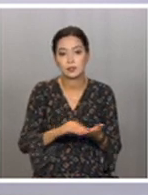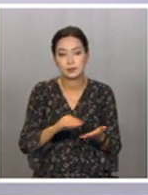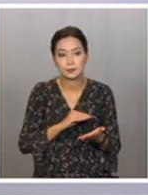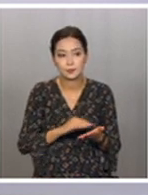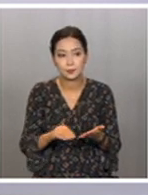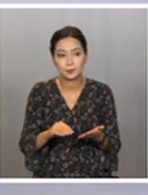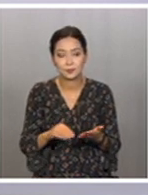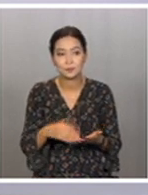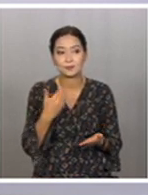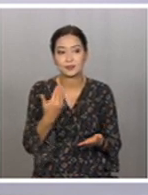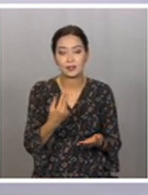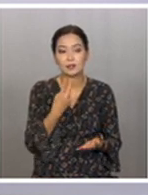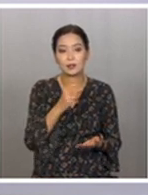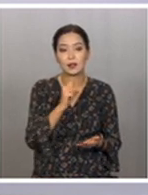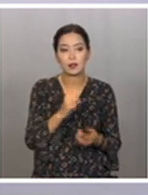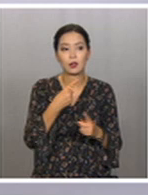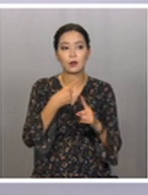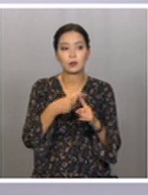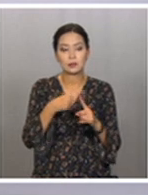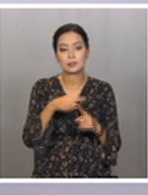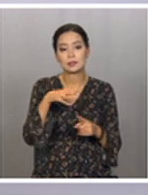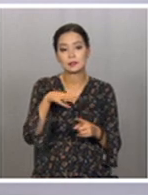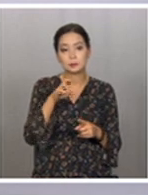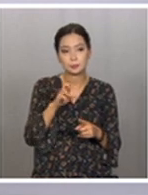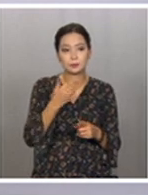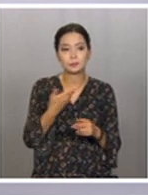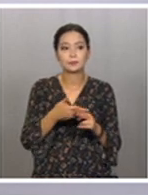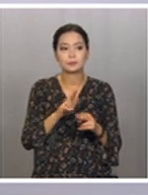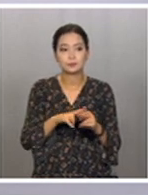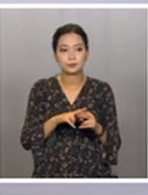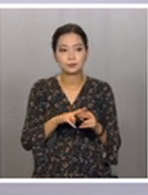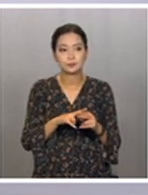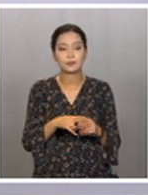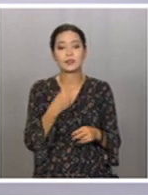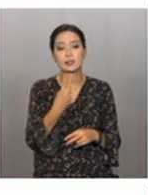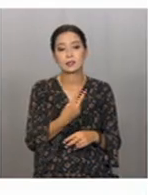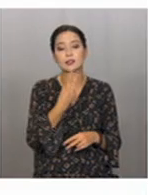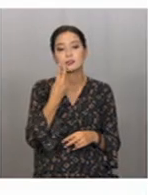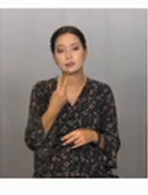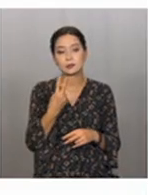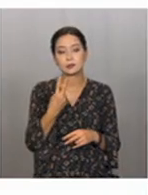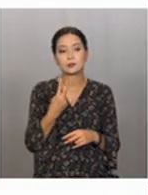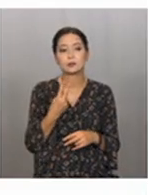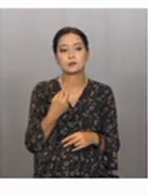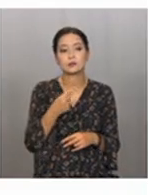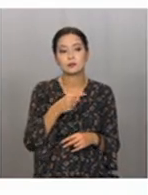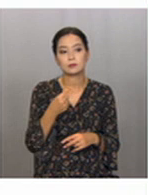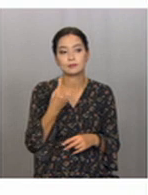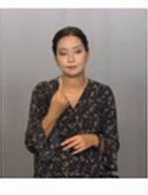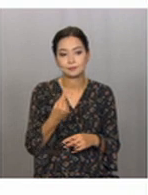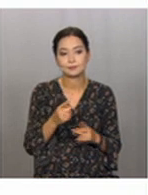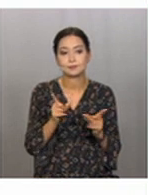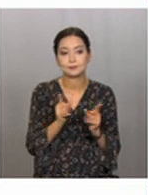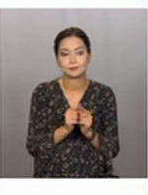Нәтижесіне біз 2 А қосылған Т Б векторын есептейік, яғни тең 2 көбейтілген А векторының координаттарымен